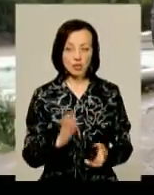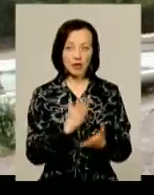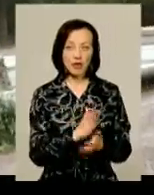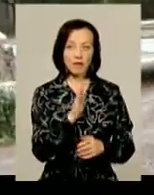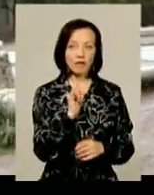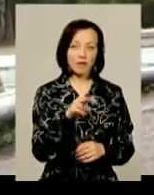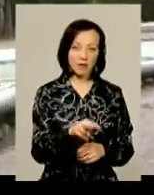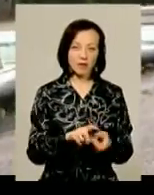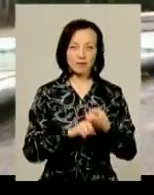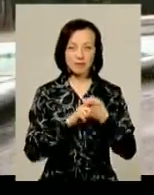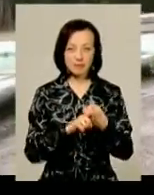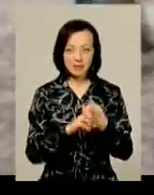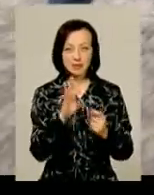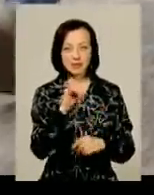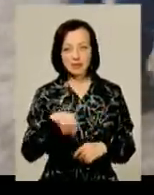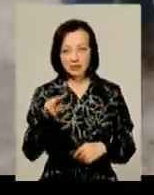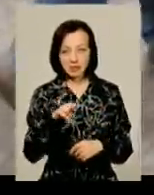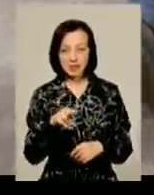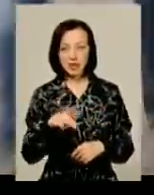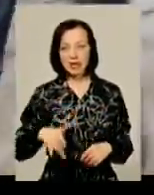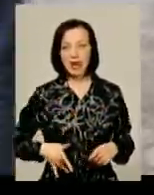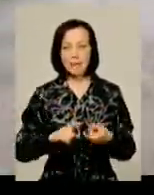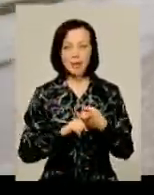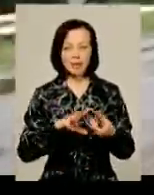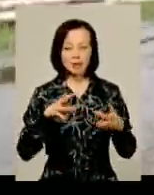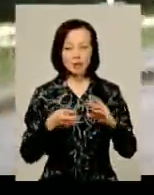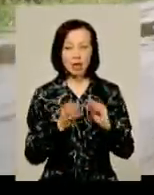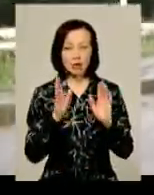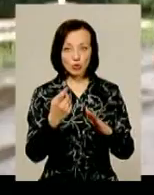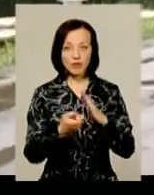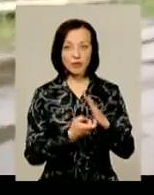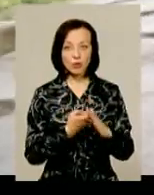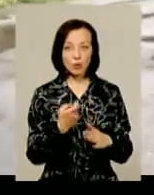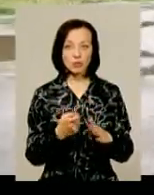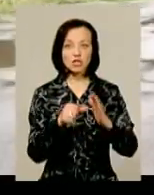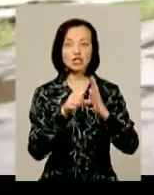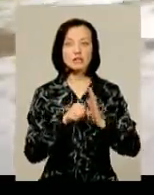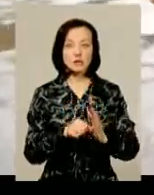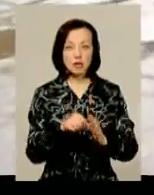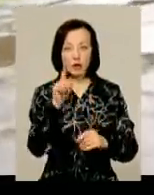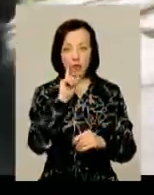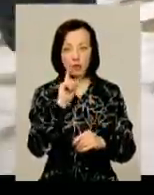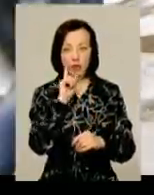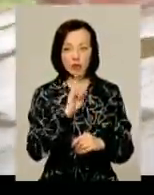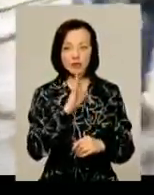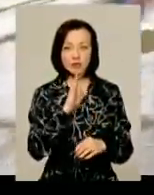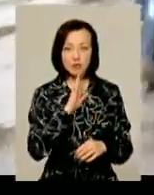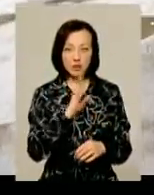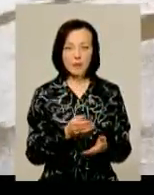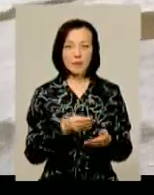наявність інфекційних хвороб, зокрема ВІЛ, СНІД та гепатитів. Результати будуть відомі лише за півроку, а поки панянкам